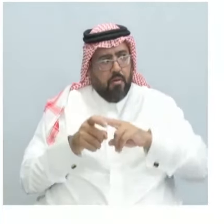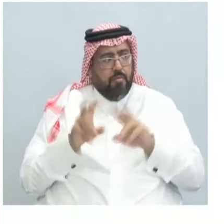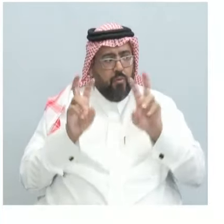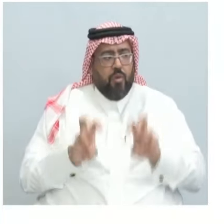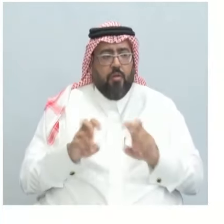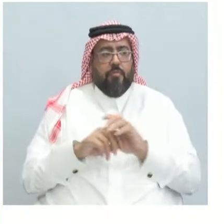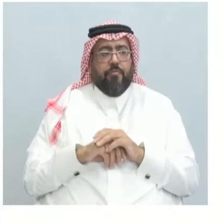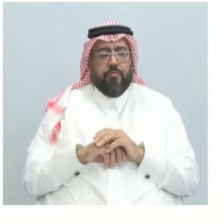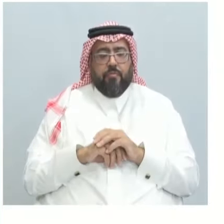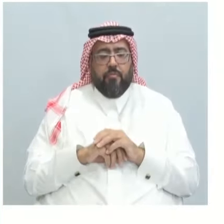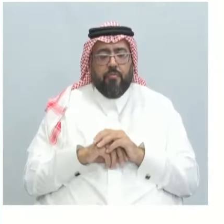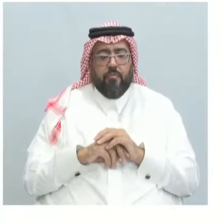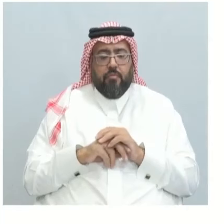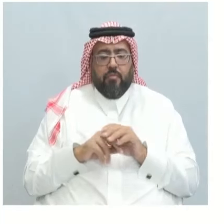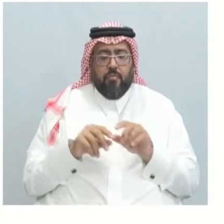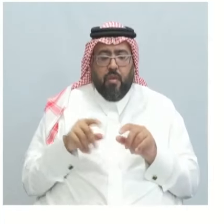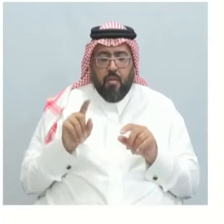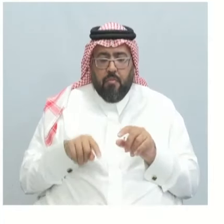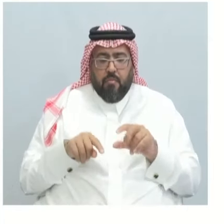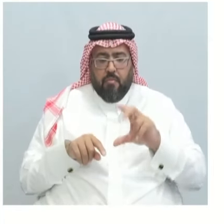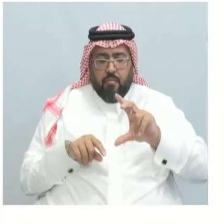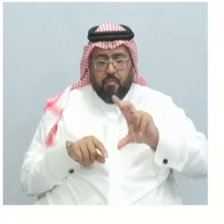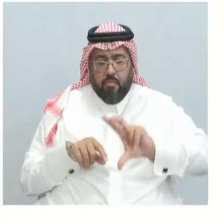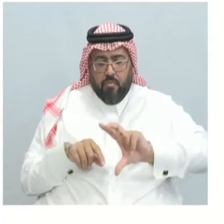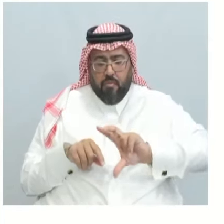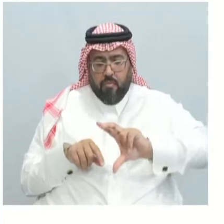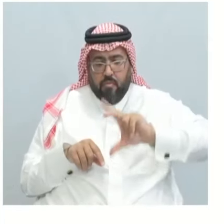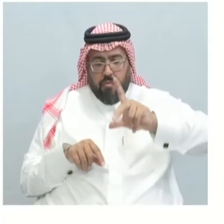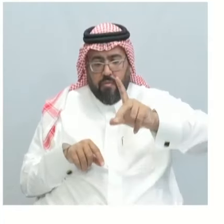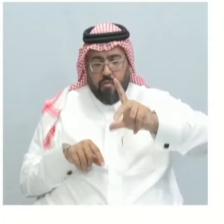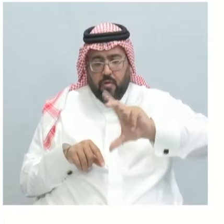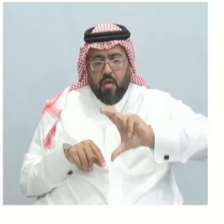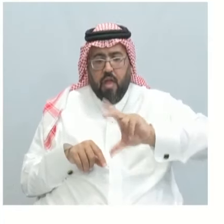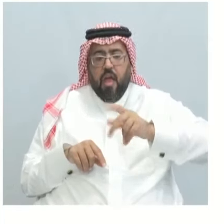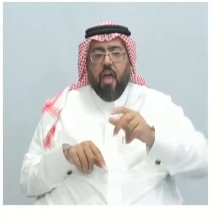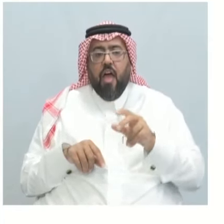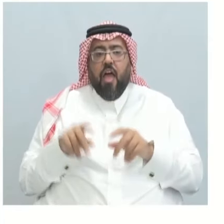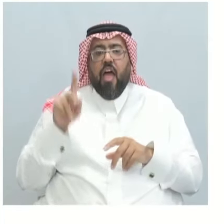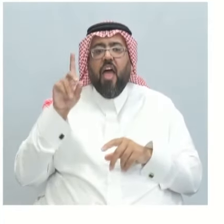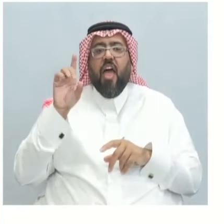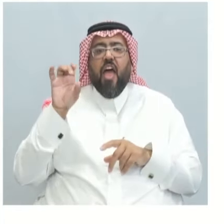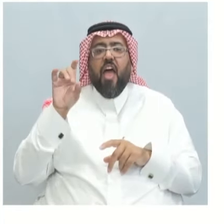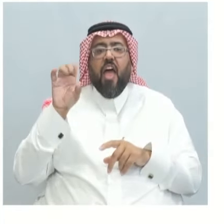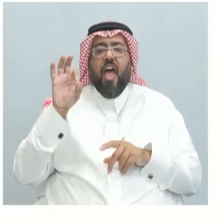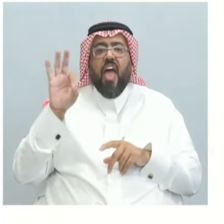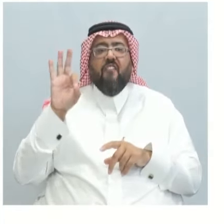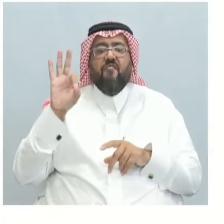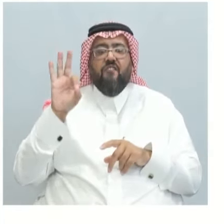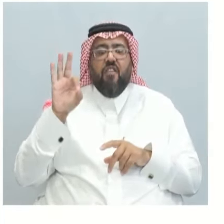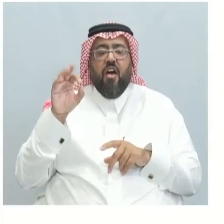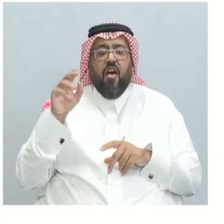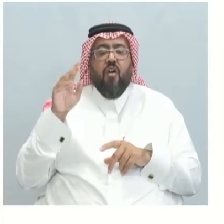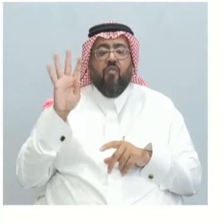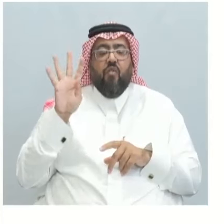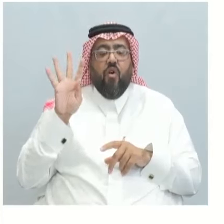ويندوز اضغط على مفتاحي الت واف 4 معا كرر واغلق